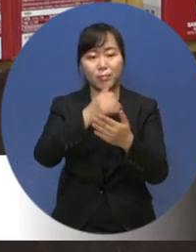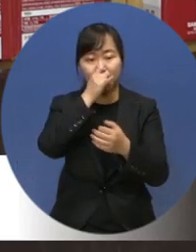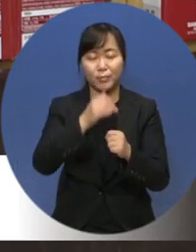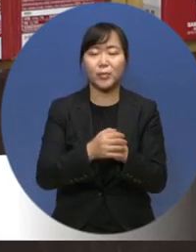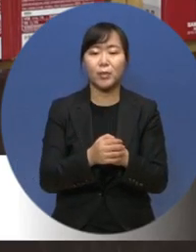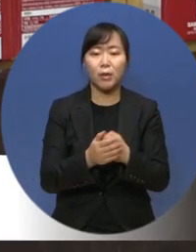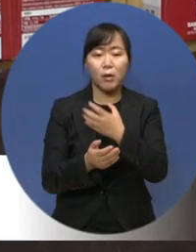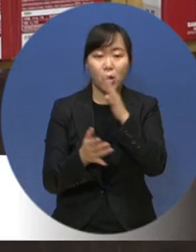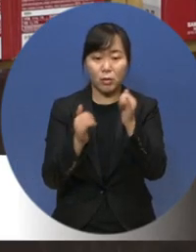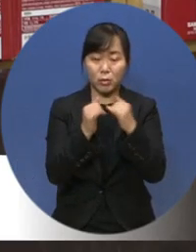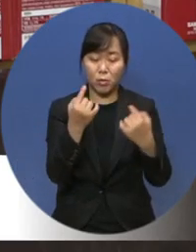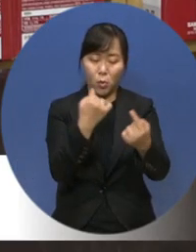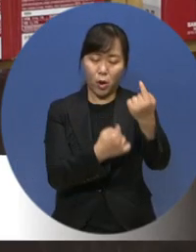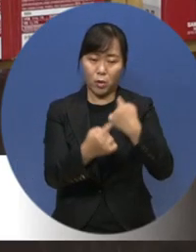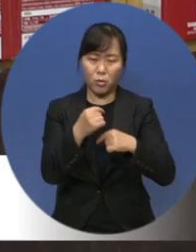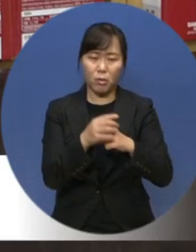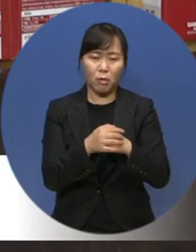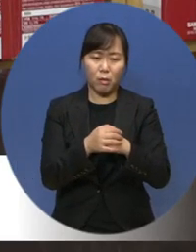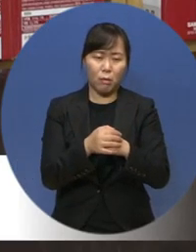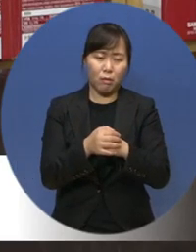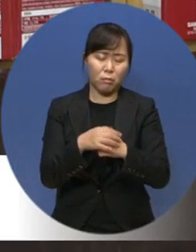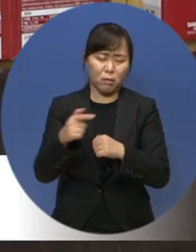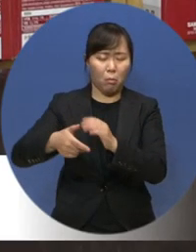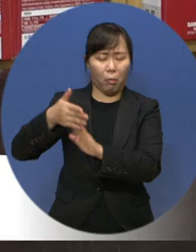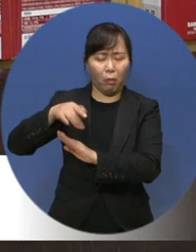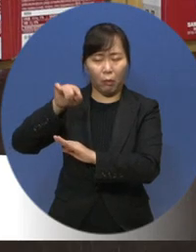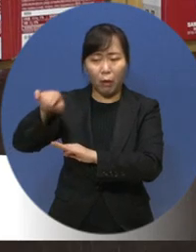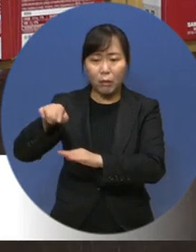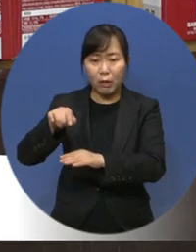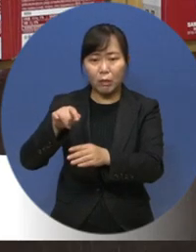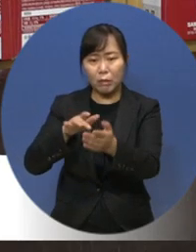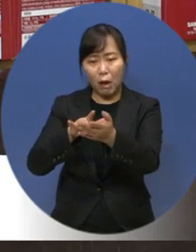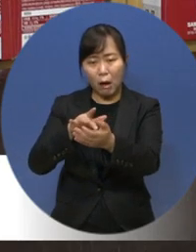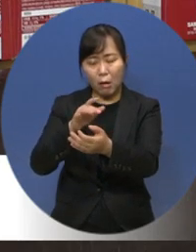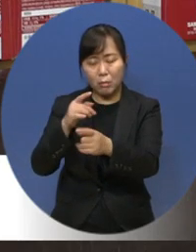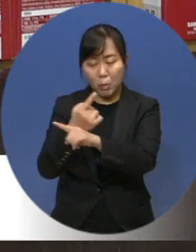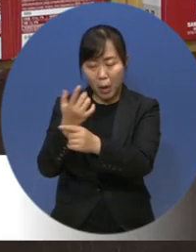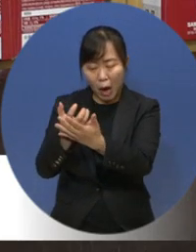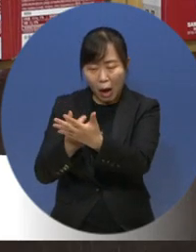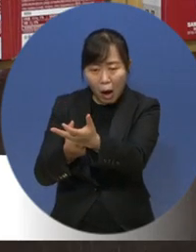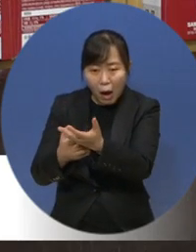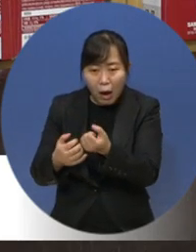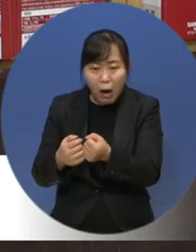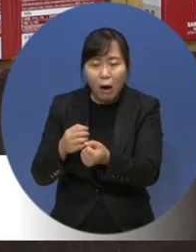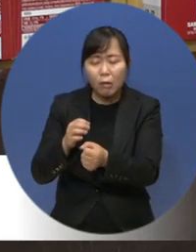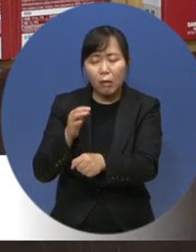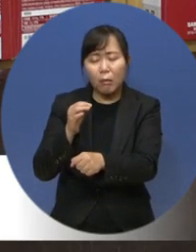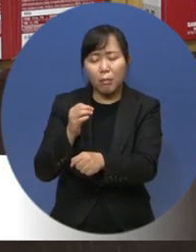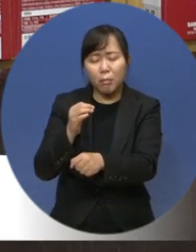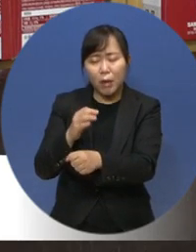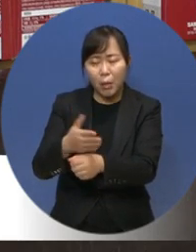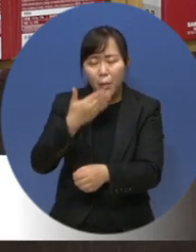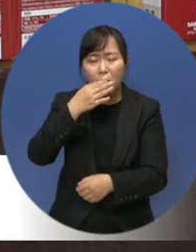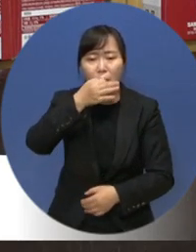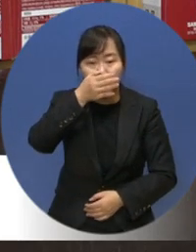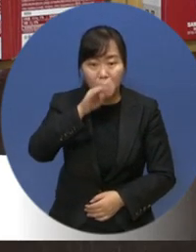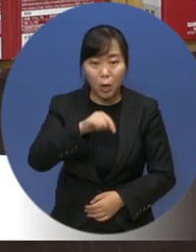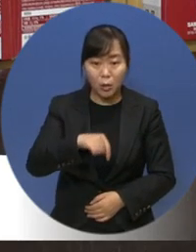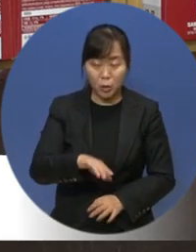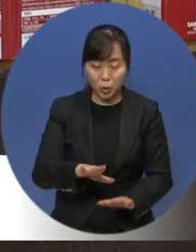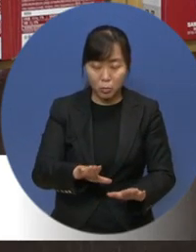어르신들이 와서 도시의 나가서 약을 처음 하더라고 이렇게 먹기가 힘든데 일까지